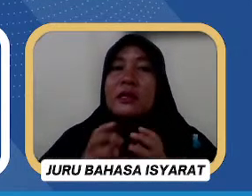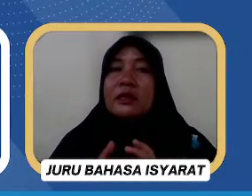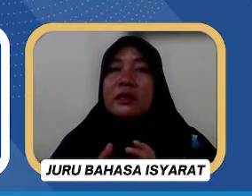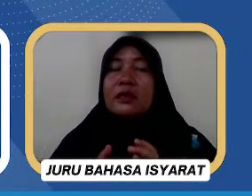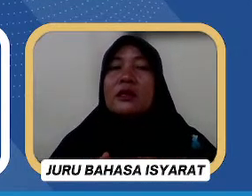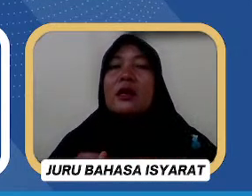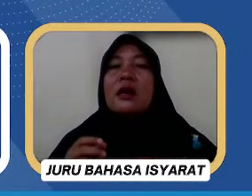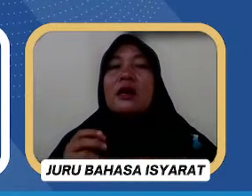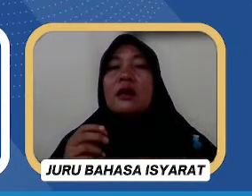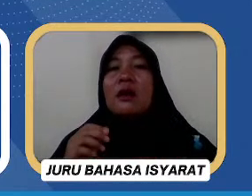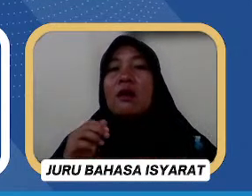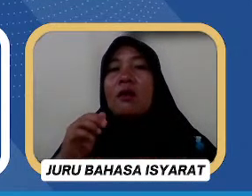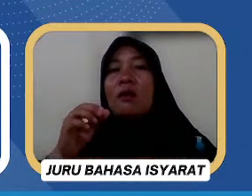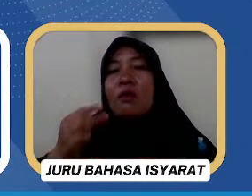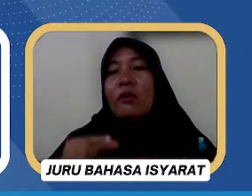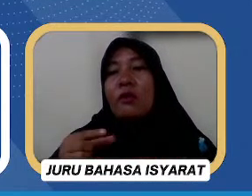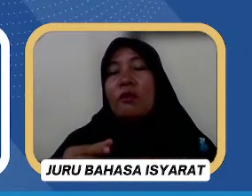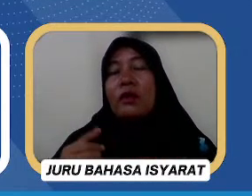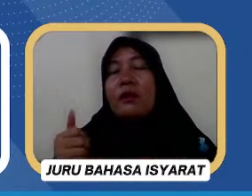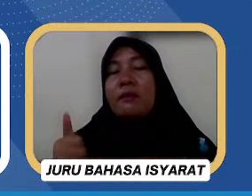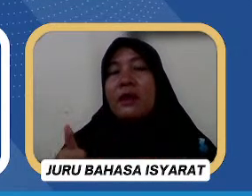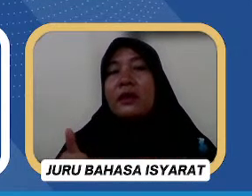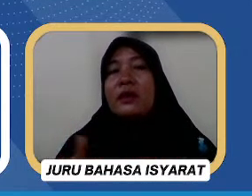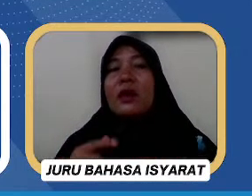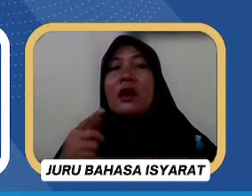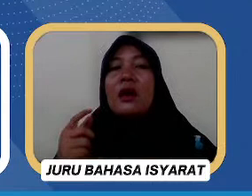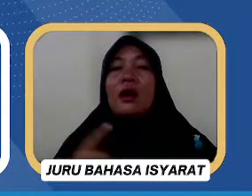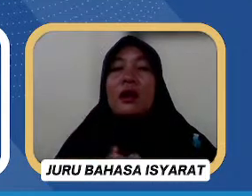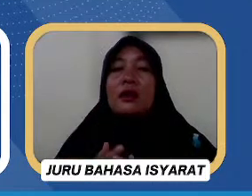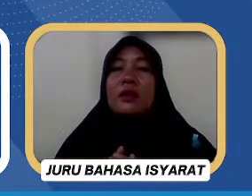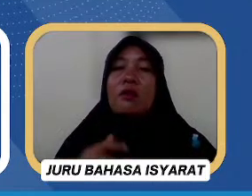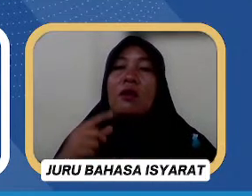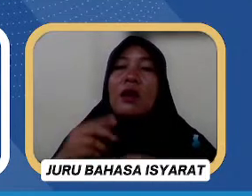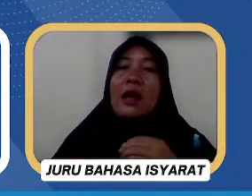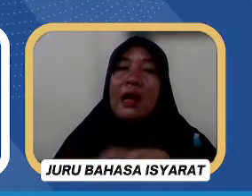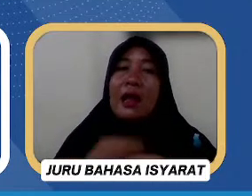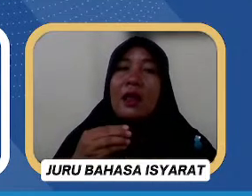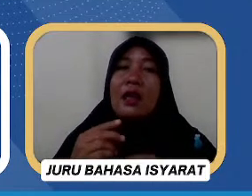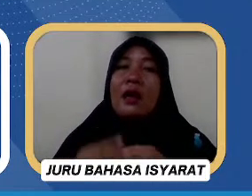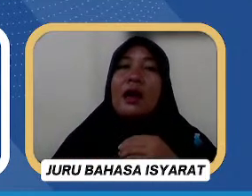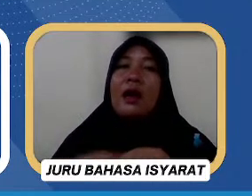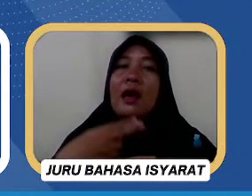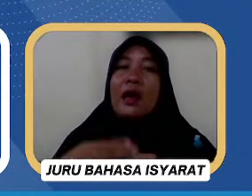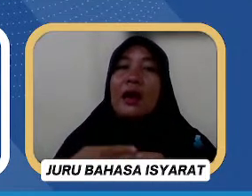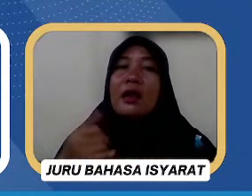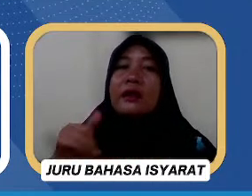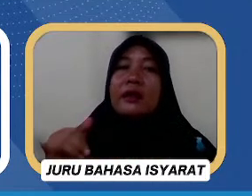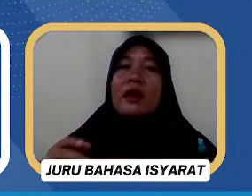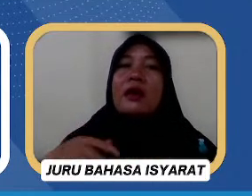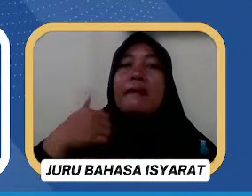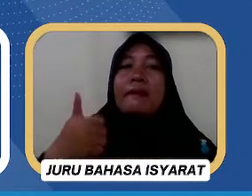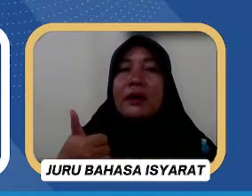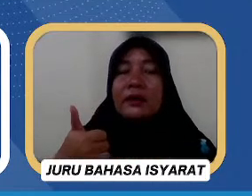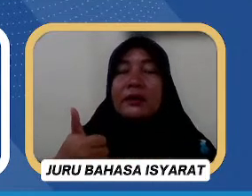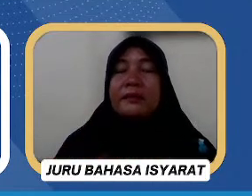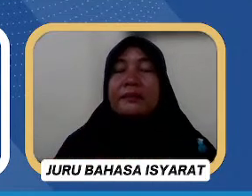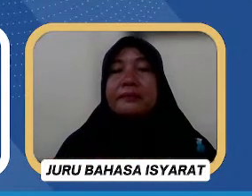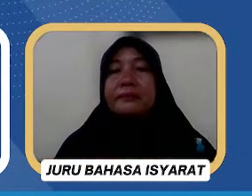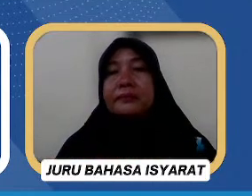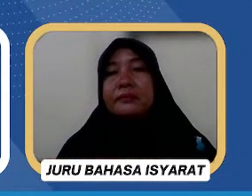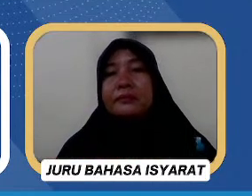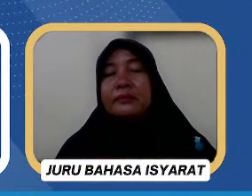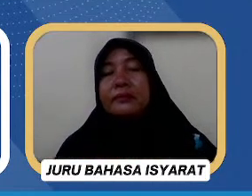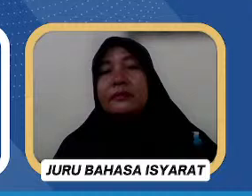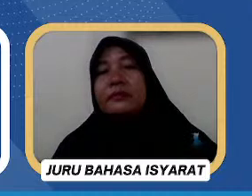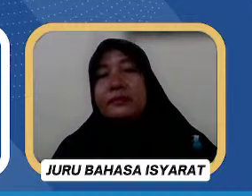dari siapapun, dengan orang baik. Dan harapan kita dengan bergaul dengan baik, kita pandai